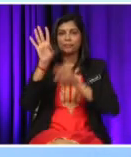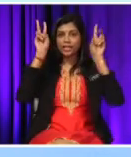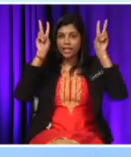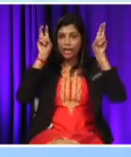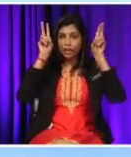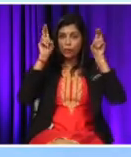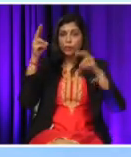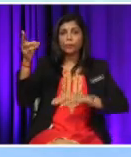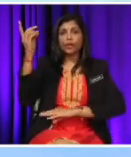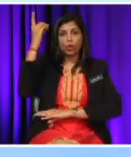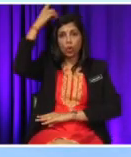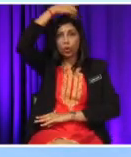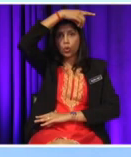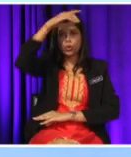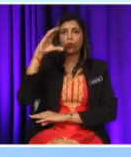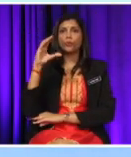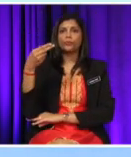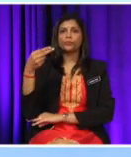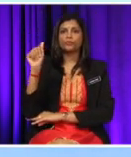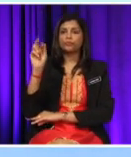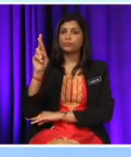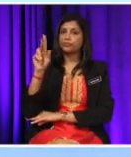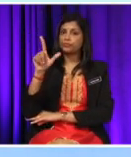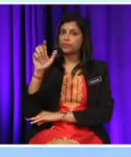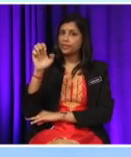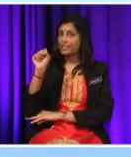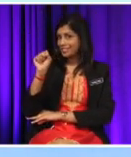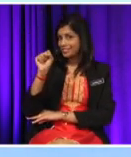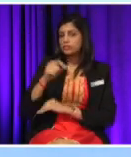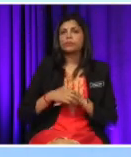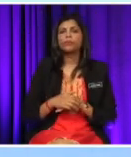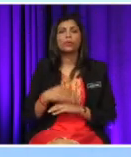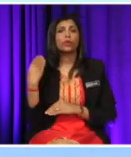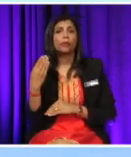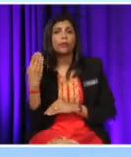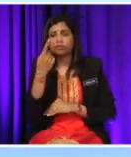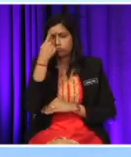hukum bila kita masuk mata pelajaran